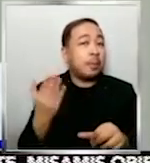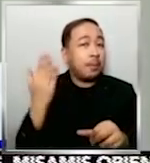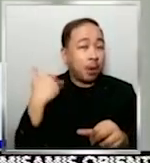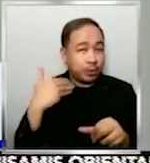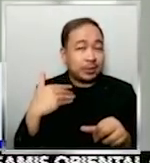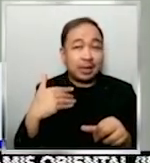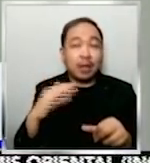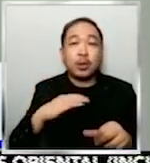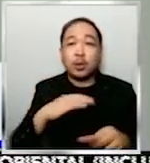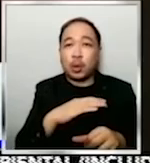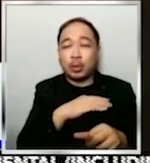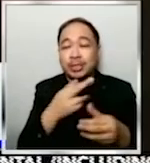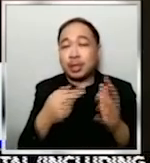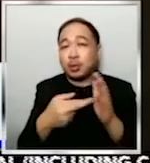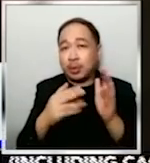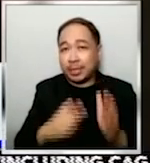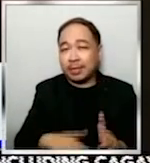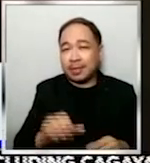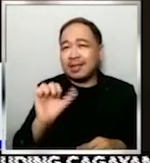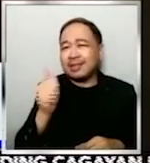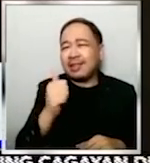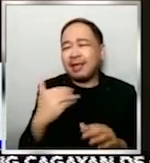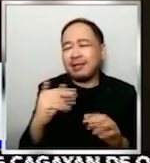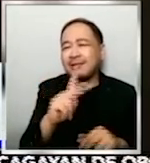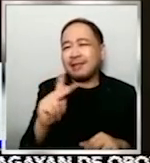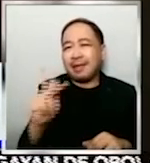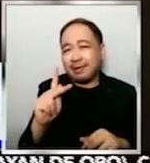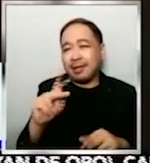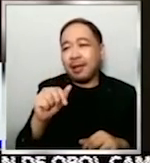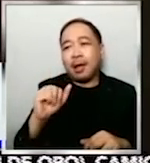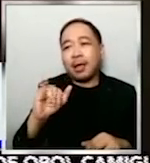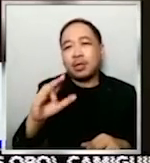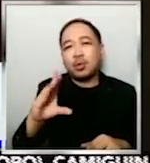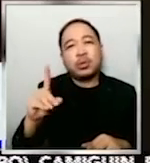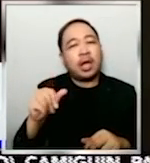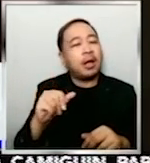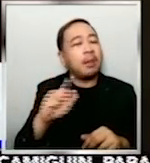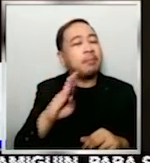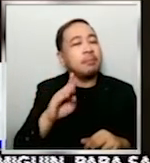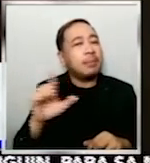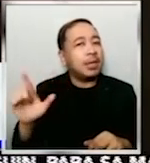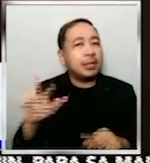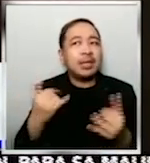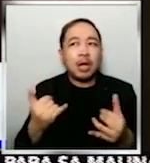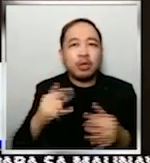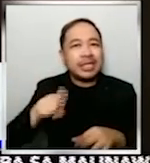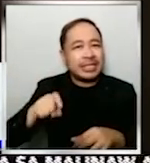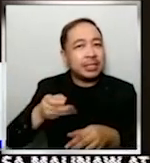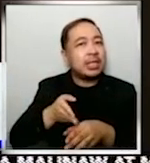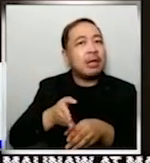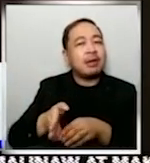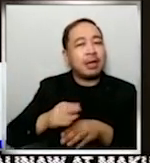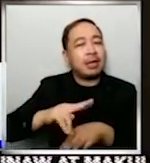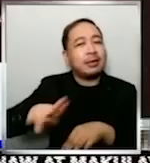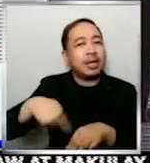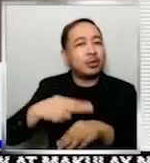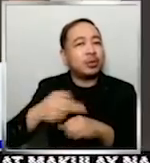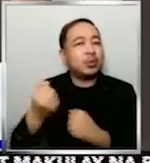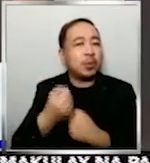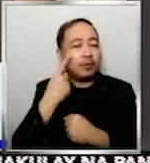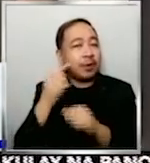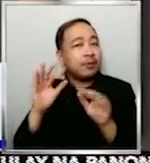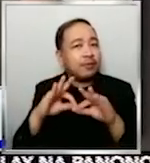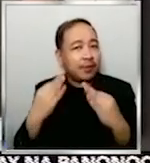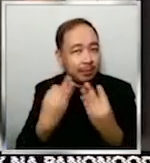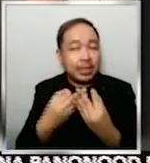ang 10K Ayuda Bill. Mayroon pa rin daw pangangailangan na direct financial aid ang mga pamilya at negosyong apektado ng pandemya.